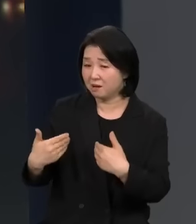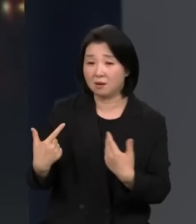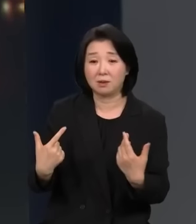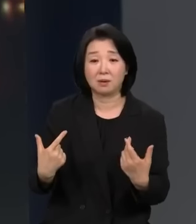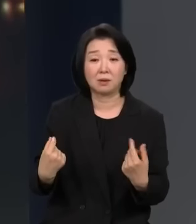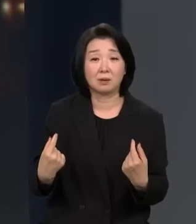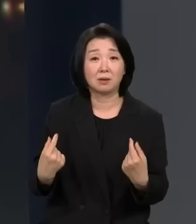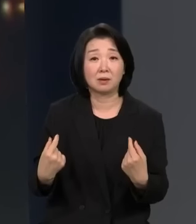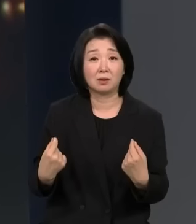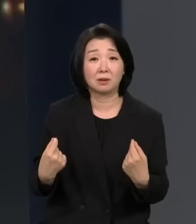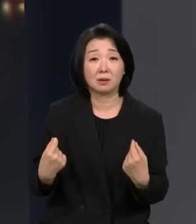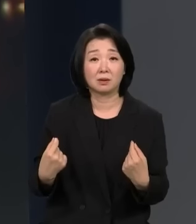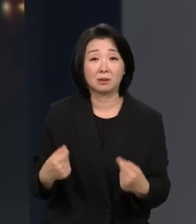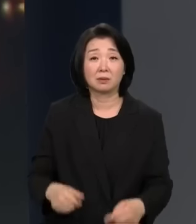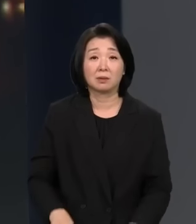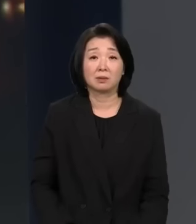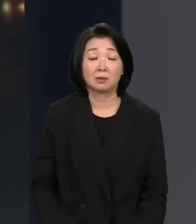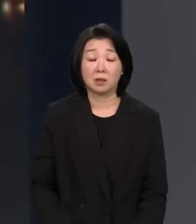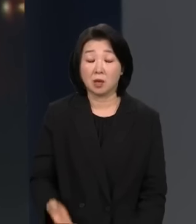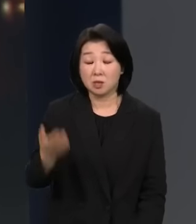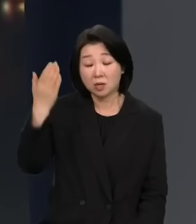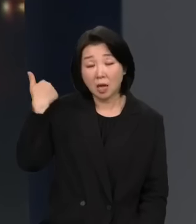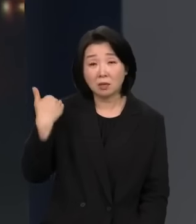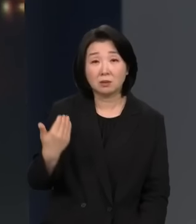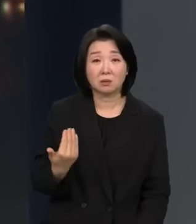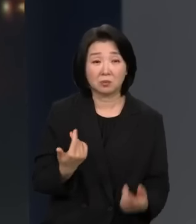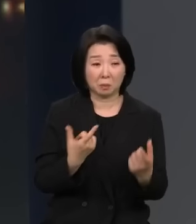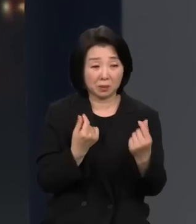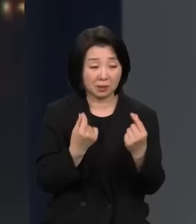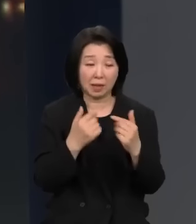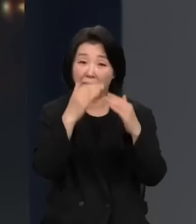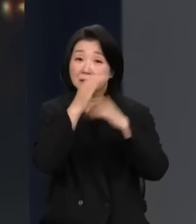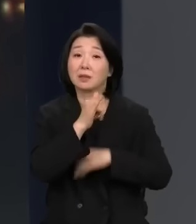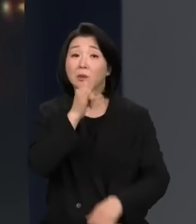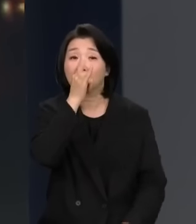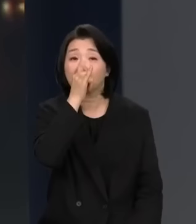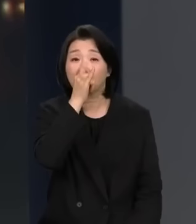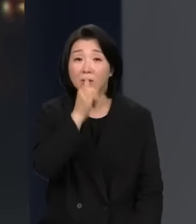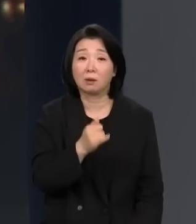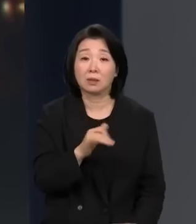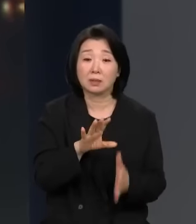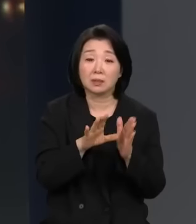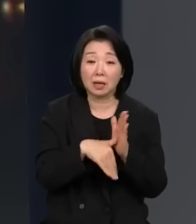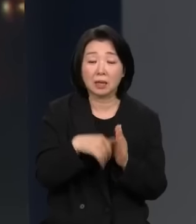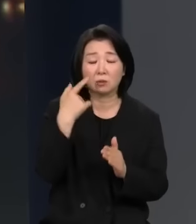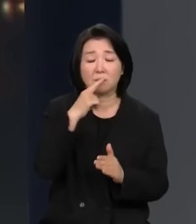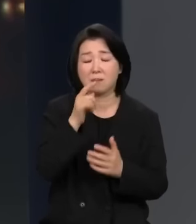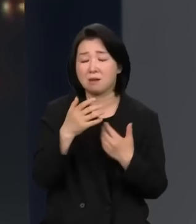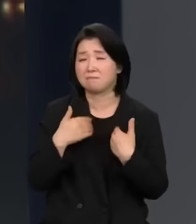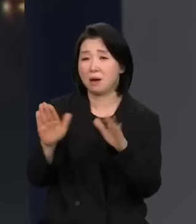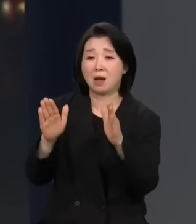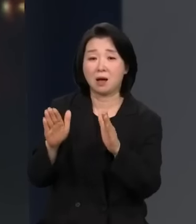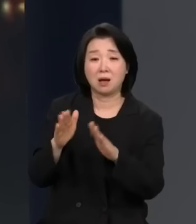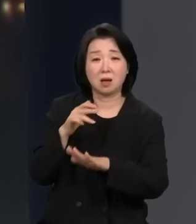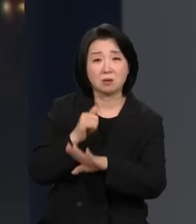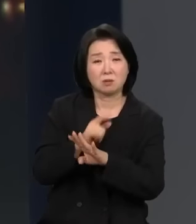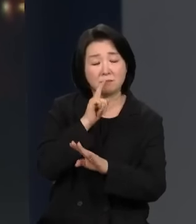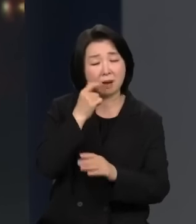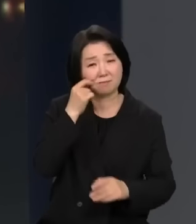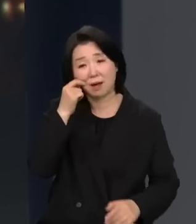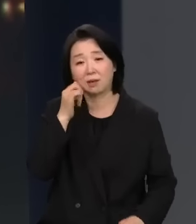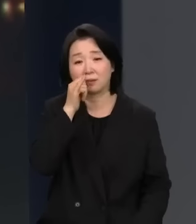셈인데 자 말나온김에 과거에도 좀 비슷한 사례가 있었습니다 자 당시에는 좀 더 세게 대응을 해서 또 화제가 됐었거든요